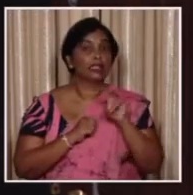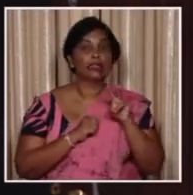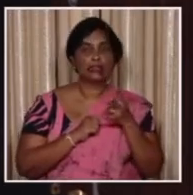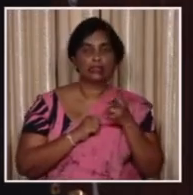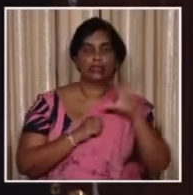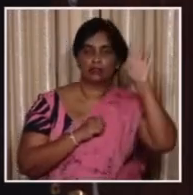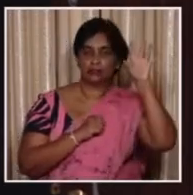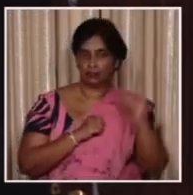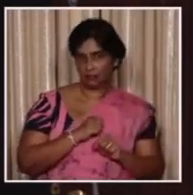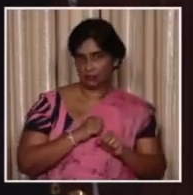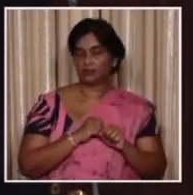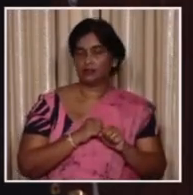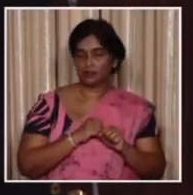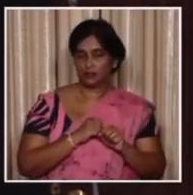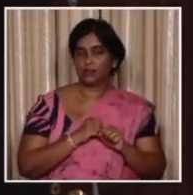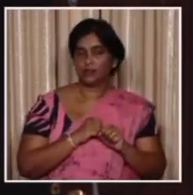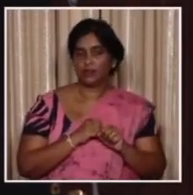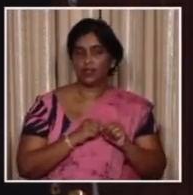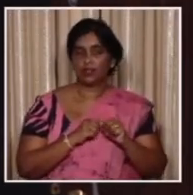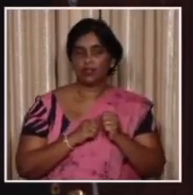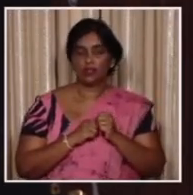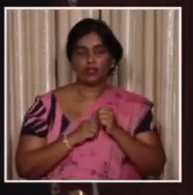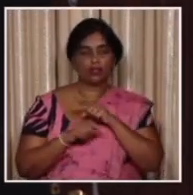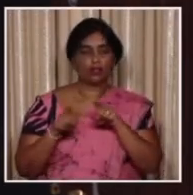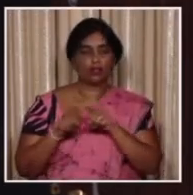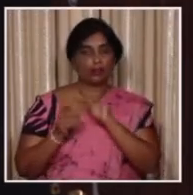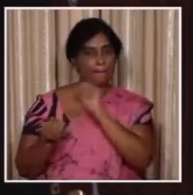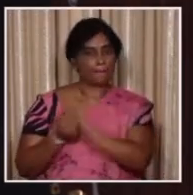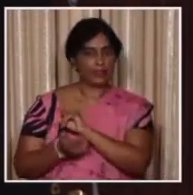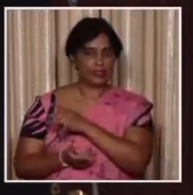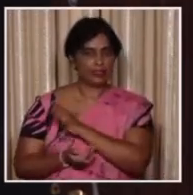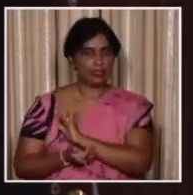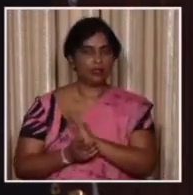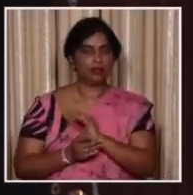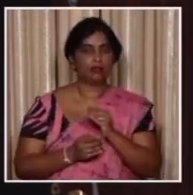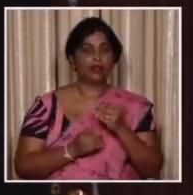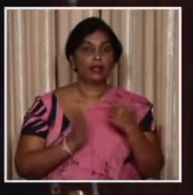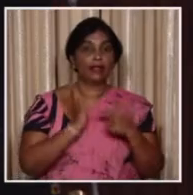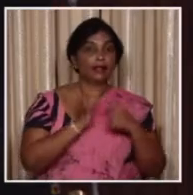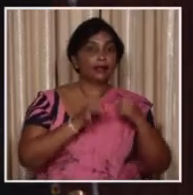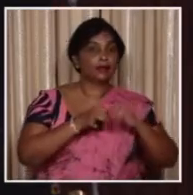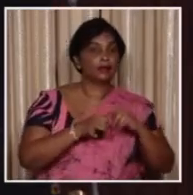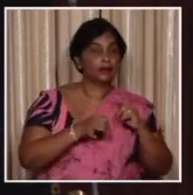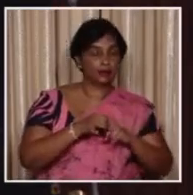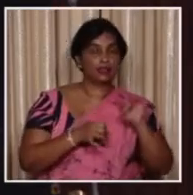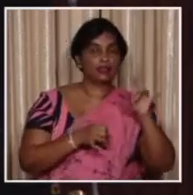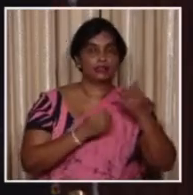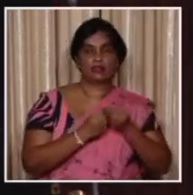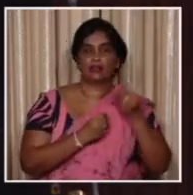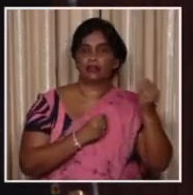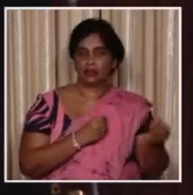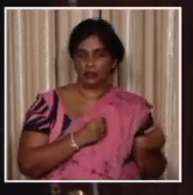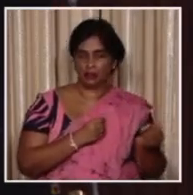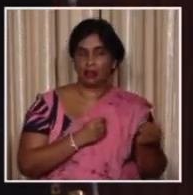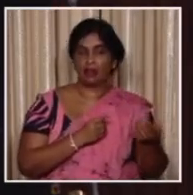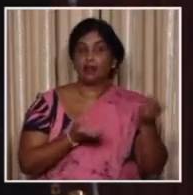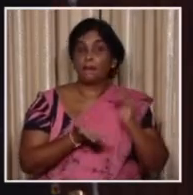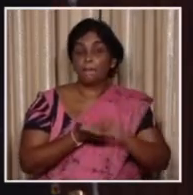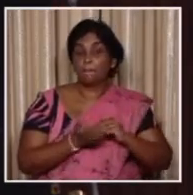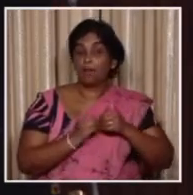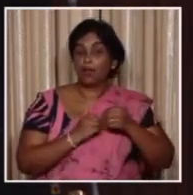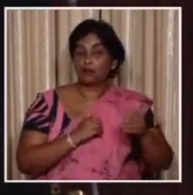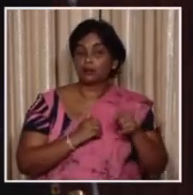200ක් ගේනවා. නියෝජ්‍ය කතානායකතුමනි ගුදමේ 100ක් තියාගන්නවා සාමාන්‍ය ටෙන්ඩරේට 100ක් දෙනවා. ඊට පස්සේ මොකද